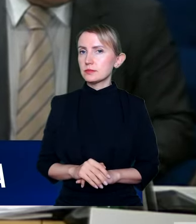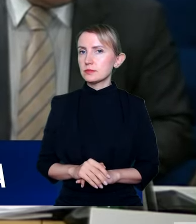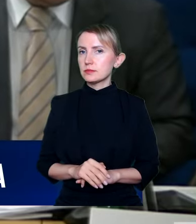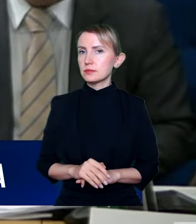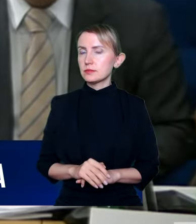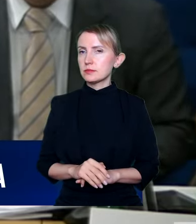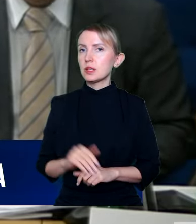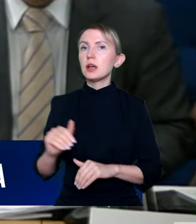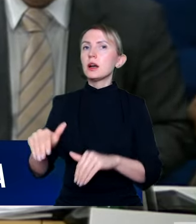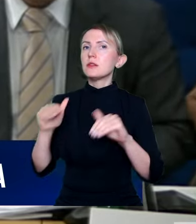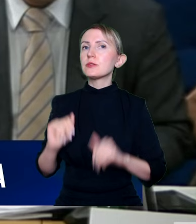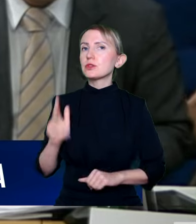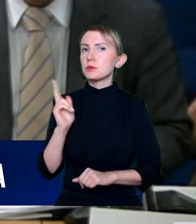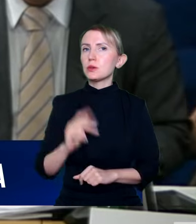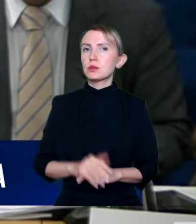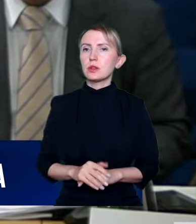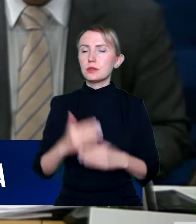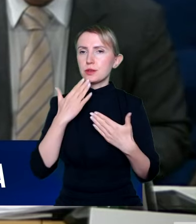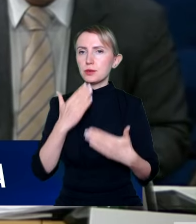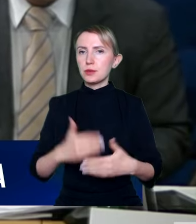Kto się wstrzymał? Dziękuję.